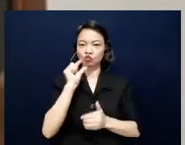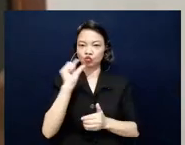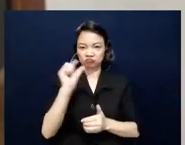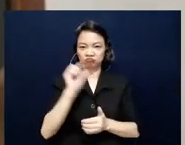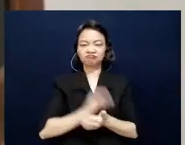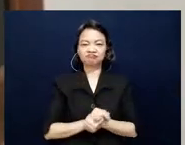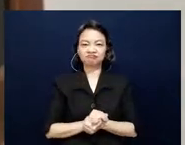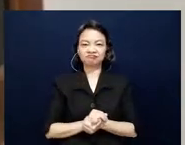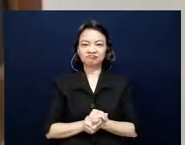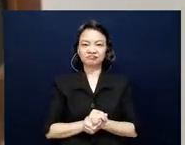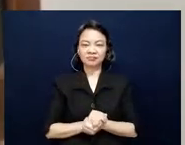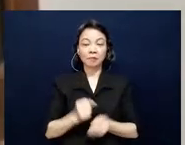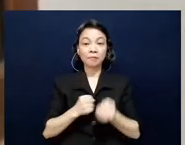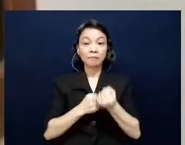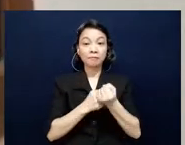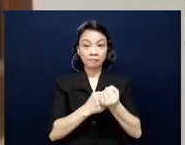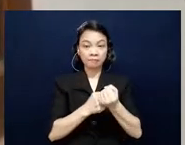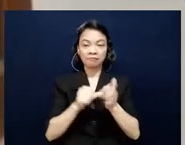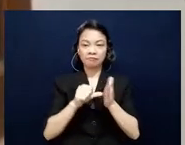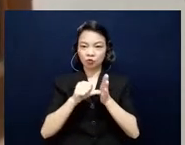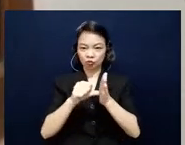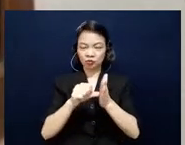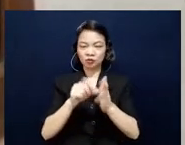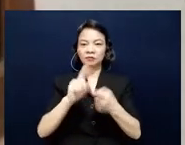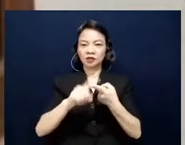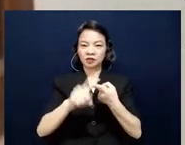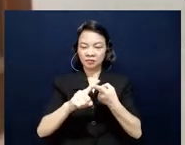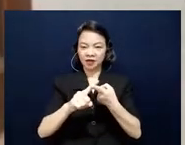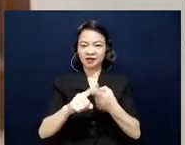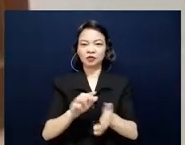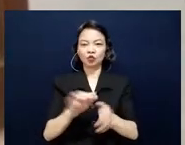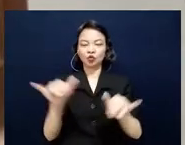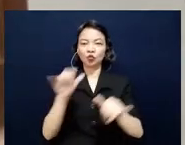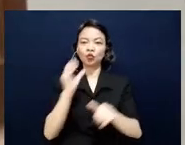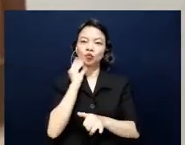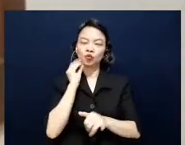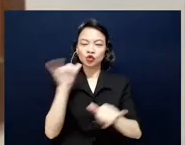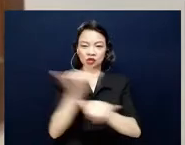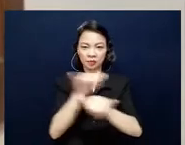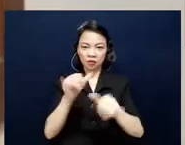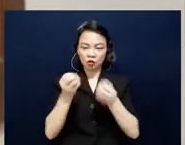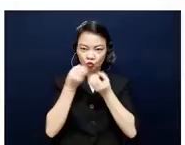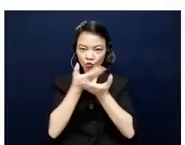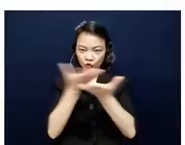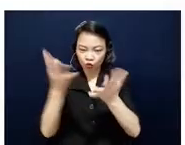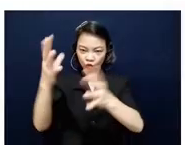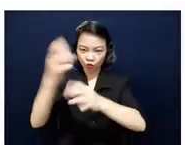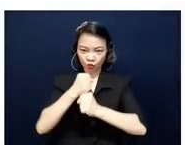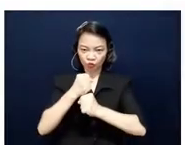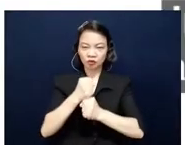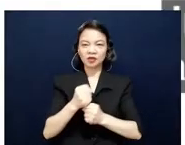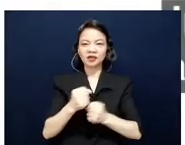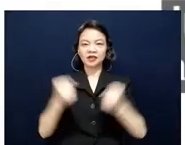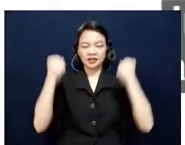membantu teman-teman sebayaku mendapatkan fasilitas kesehatan dan informasi kesehatan yang layak anak.